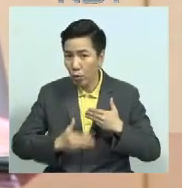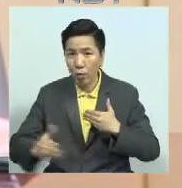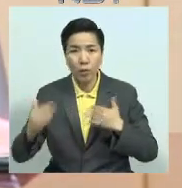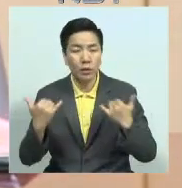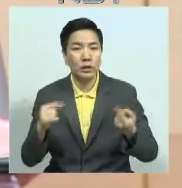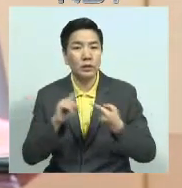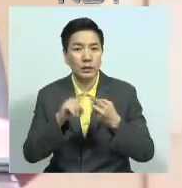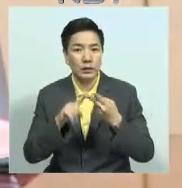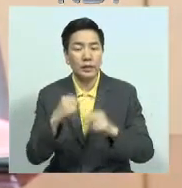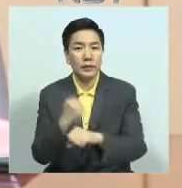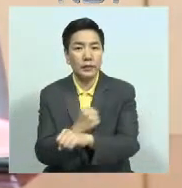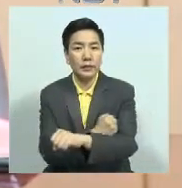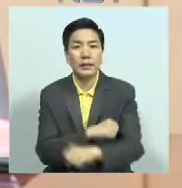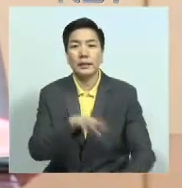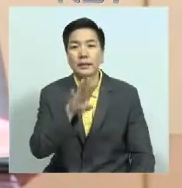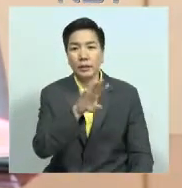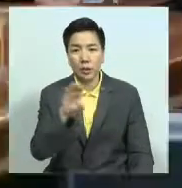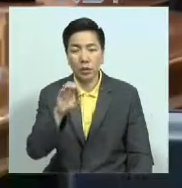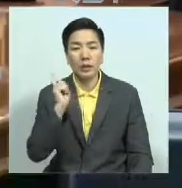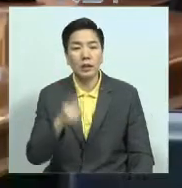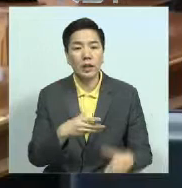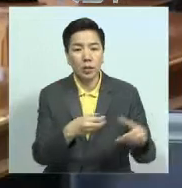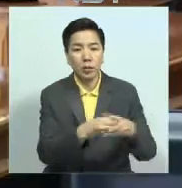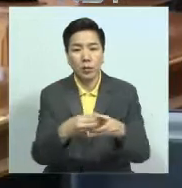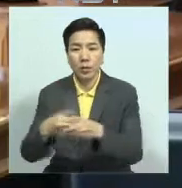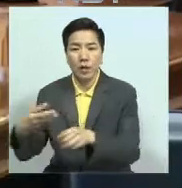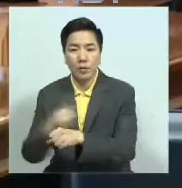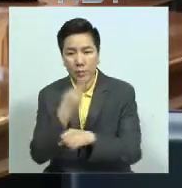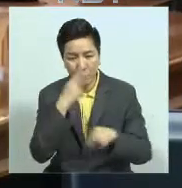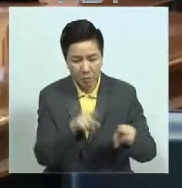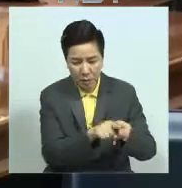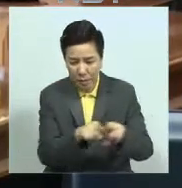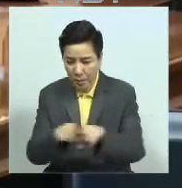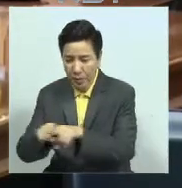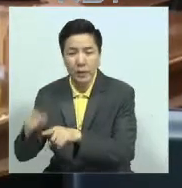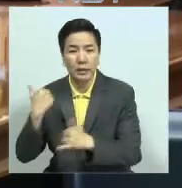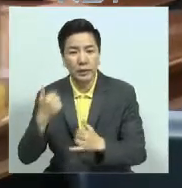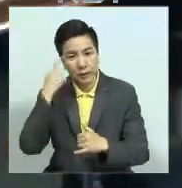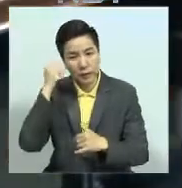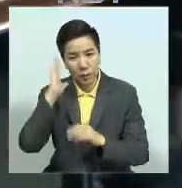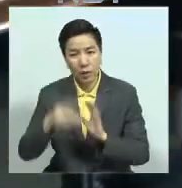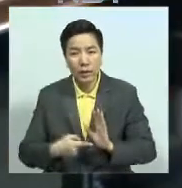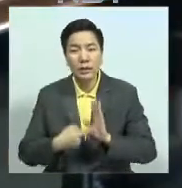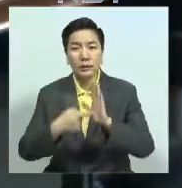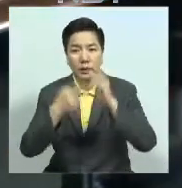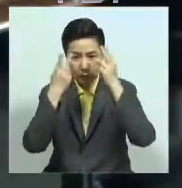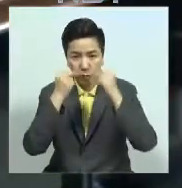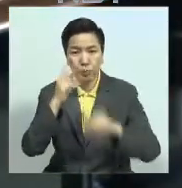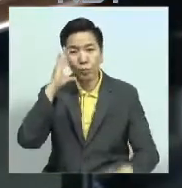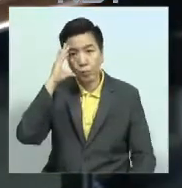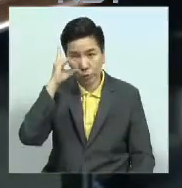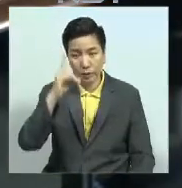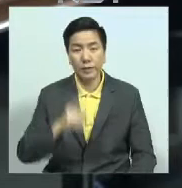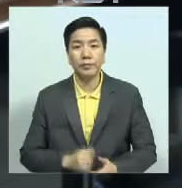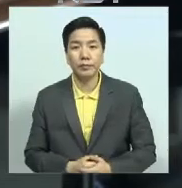มไปถึงนโยบายค่าแรงขั้นต่ำ400บาทที่ทุกพรรคการเมืองนำเสนอคล้ายๆกันซึ่งคาดว่าจะนำเสนอต่อนายกรัฐมนตรีในวันพรุ่ง